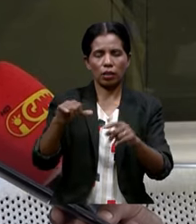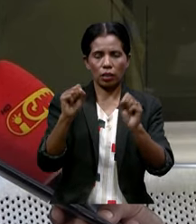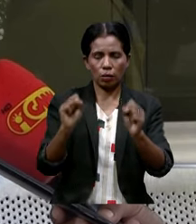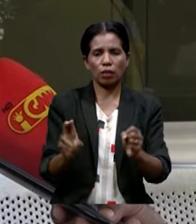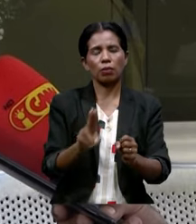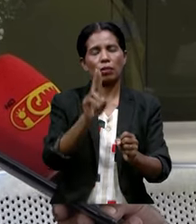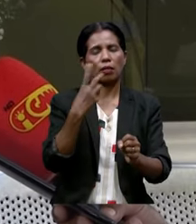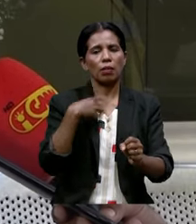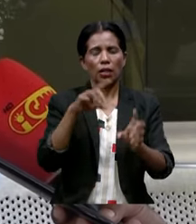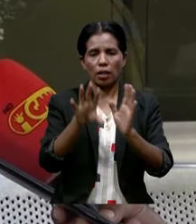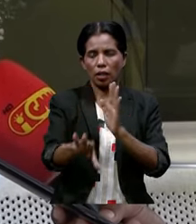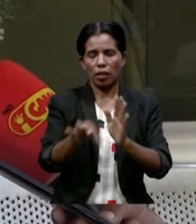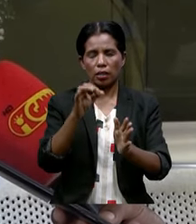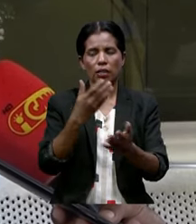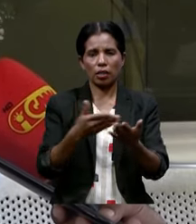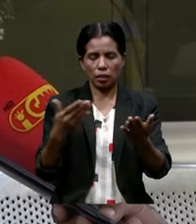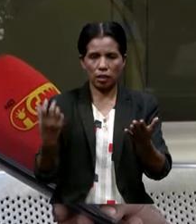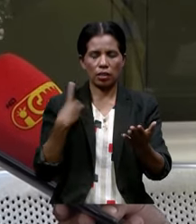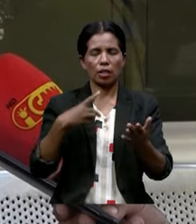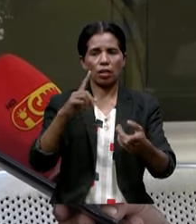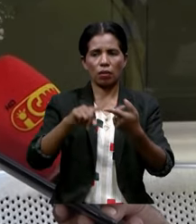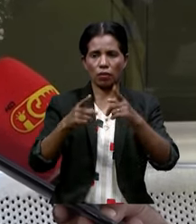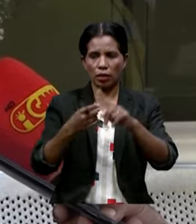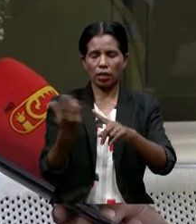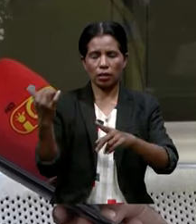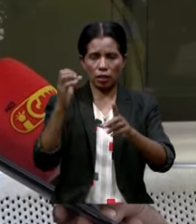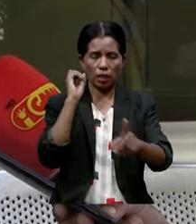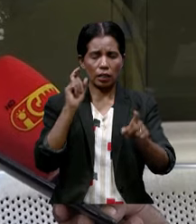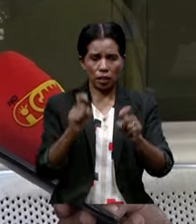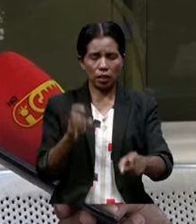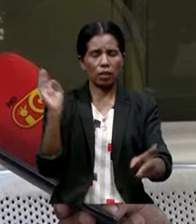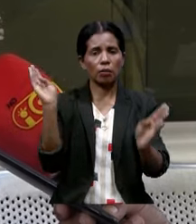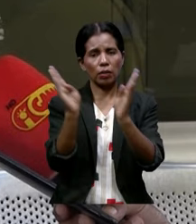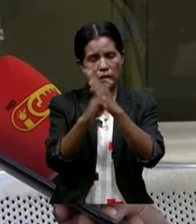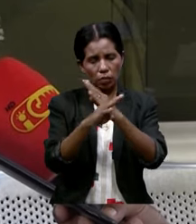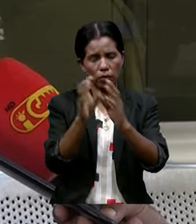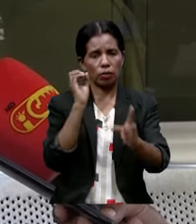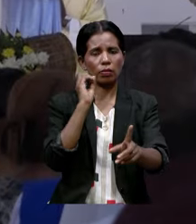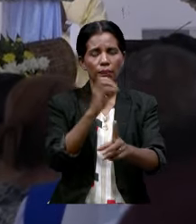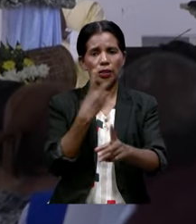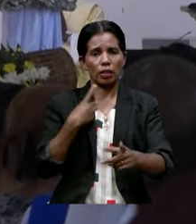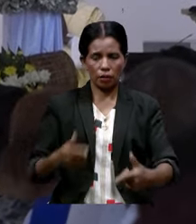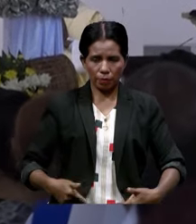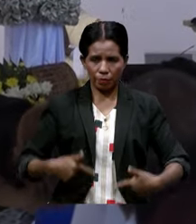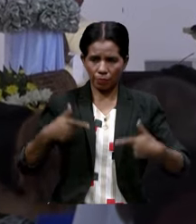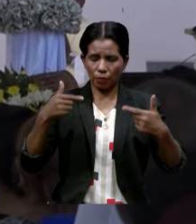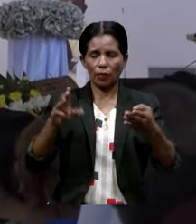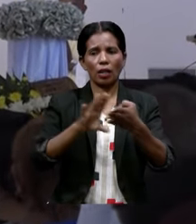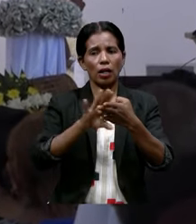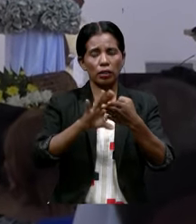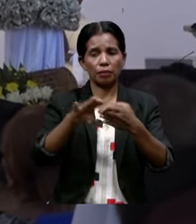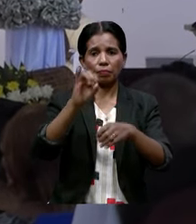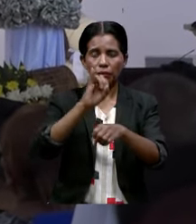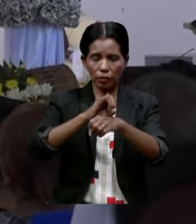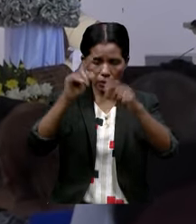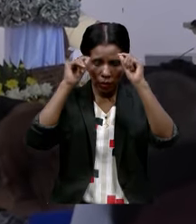sarana. Itenia maluk sira tem que sai objetivo ou tujuan dari hidup kita. E a Carta Episcopal, né, Igreja Católica Timorense,